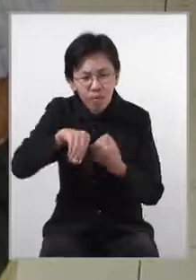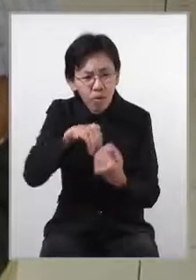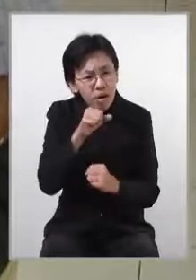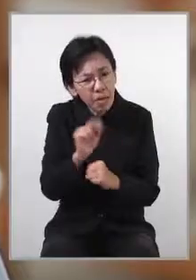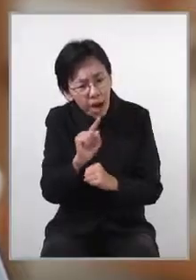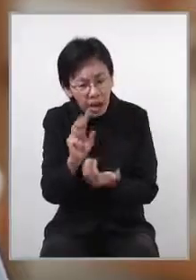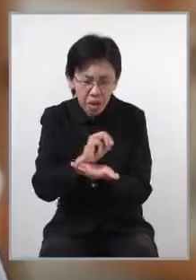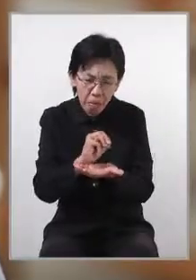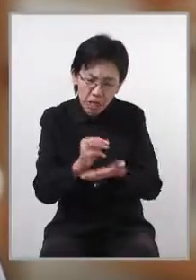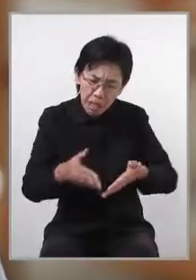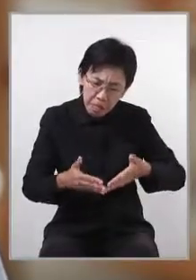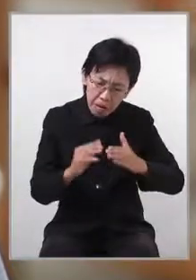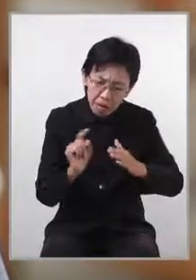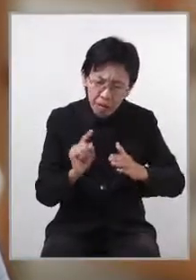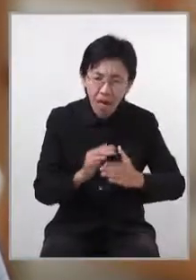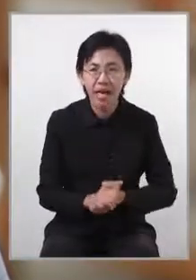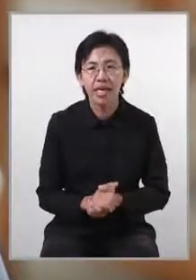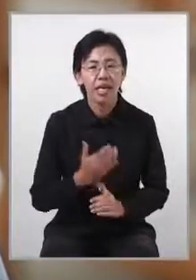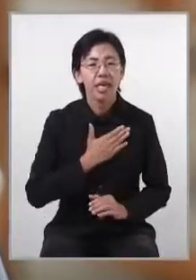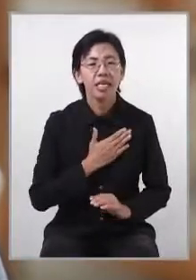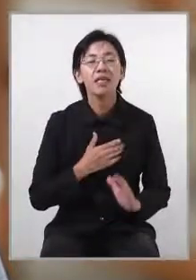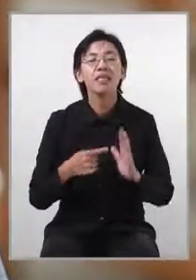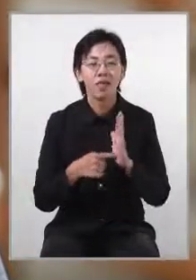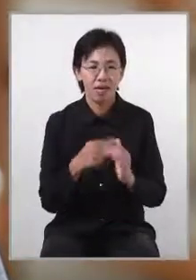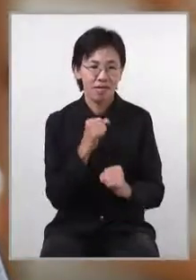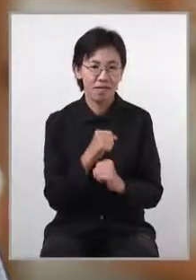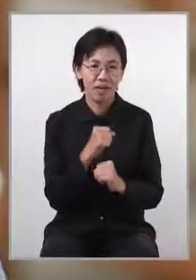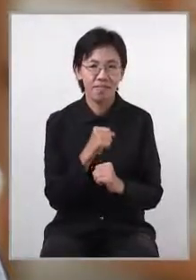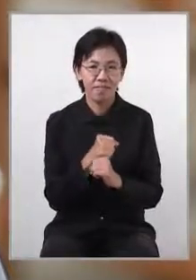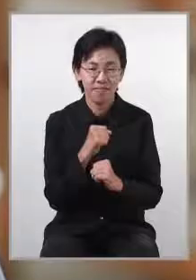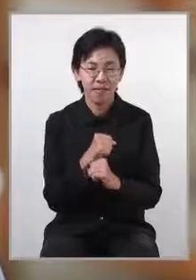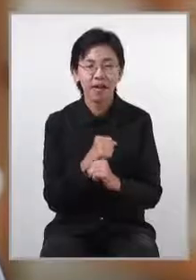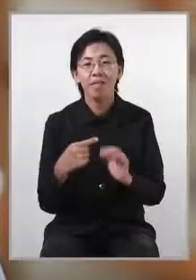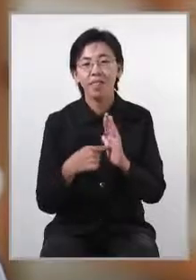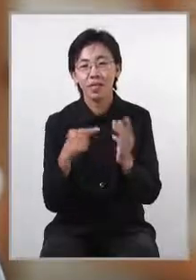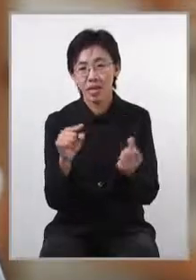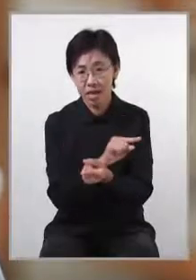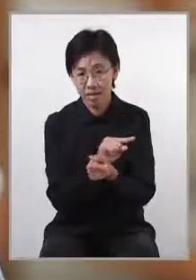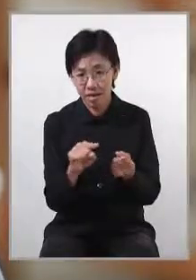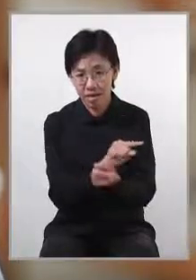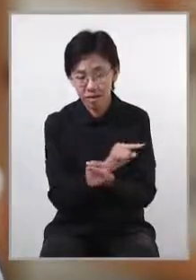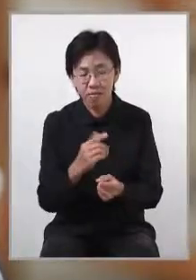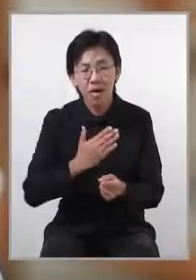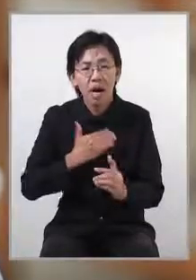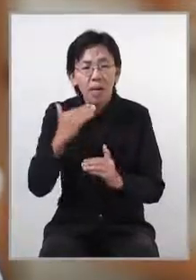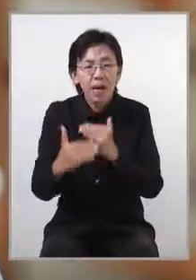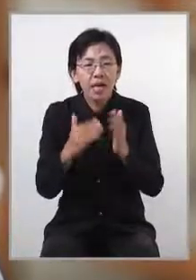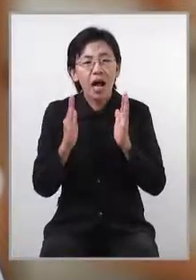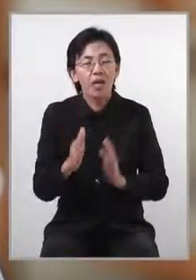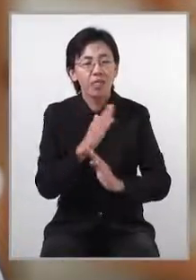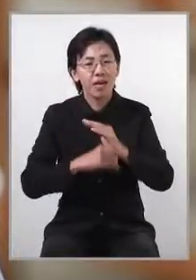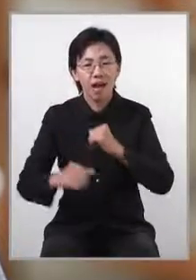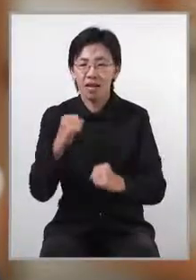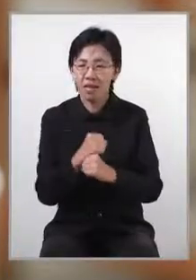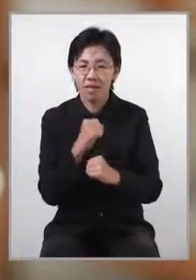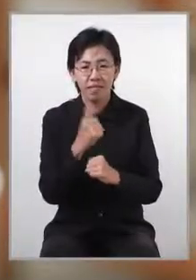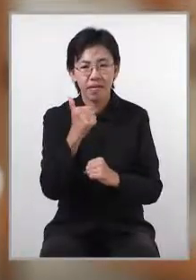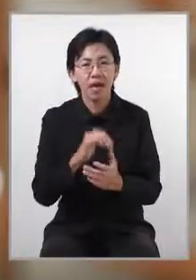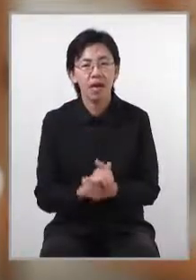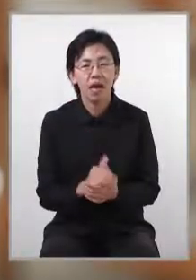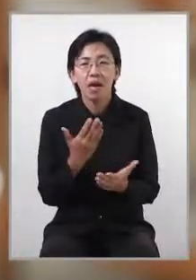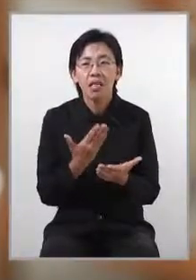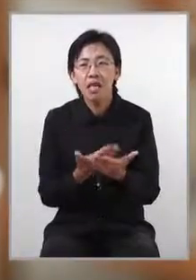ะฮะแต่เราก็เริ่มเป็นตัวอย่างอันหนึ่งแล้วของสังคมที่ว่าเราสามารถพัฒนาคนพิการได้ระดับหนึ่งโดยไม่ต้องใช้เ